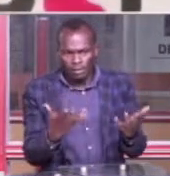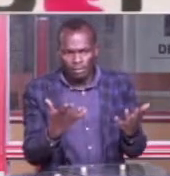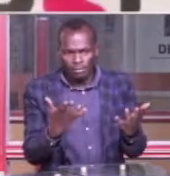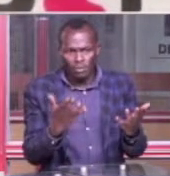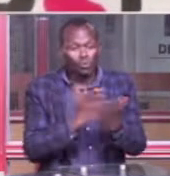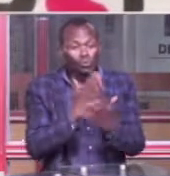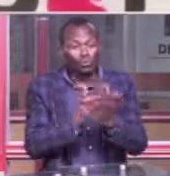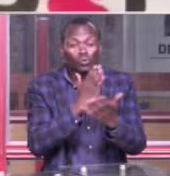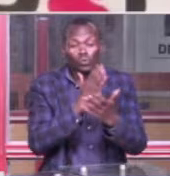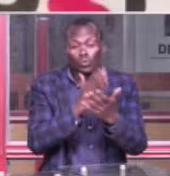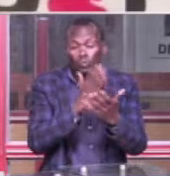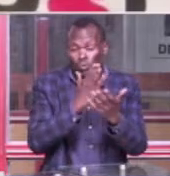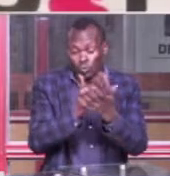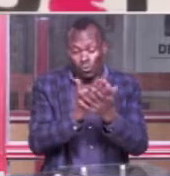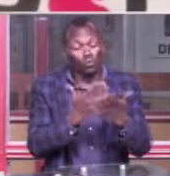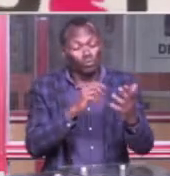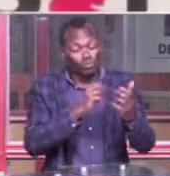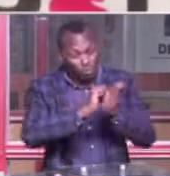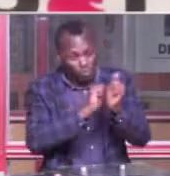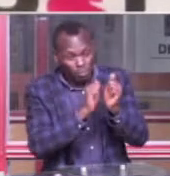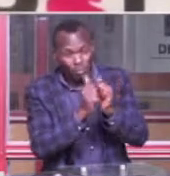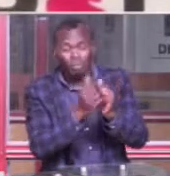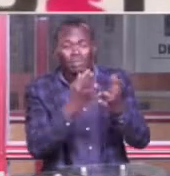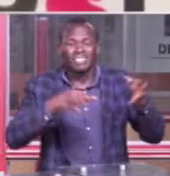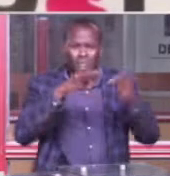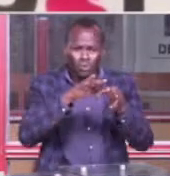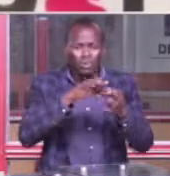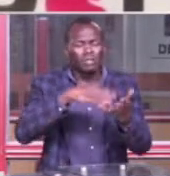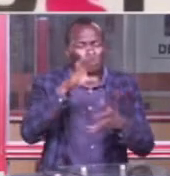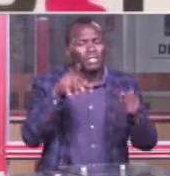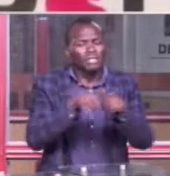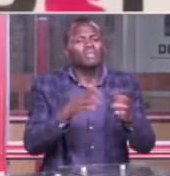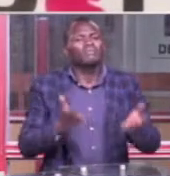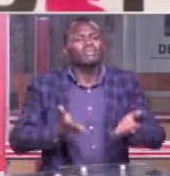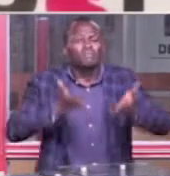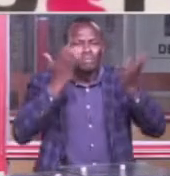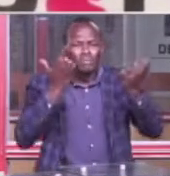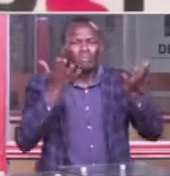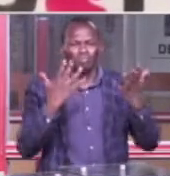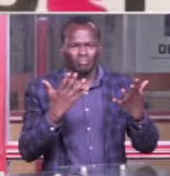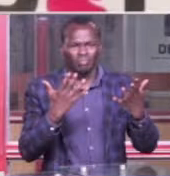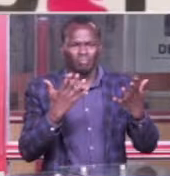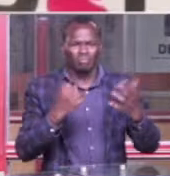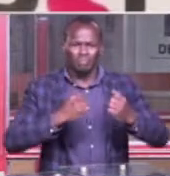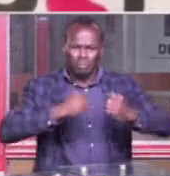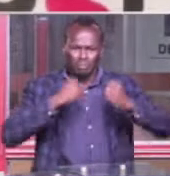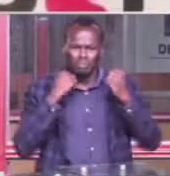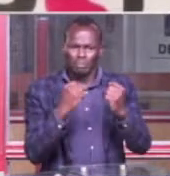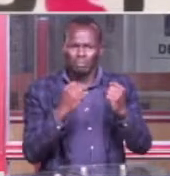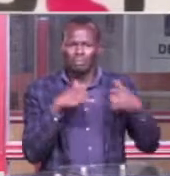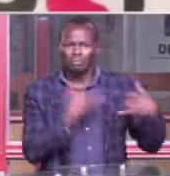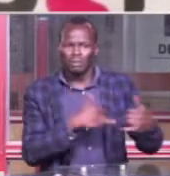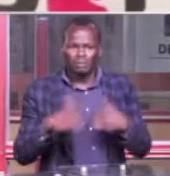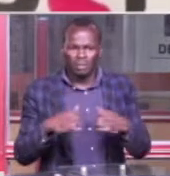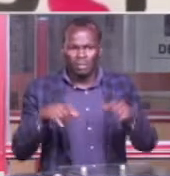Nyo performance ya basambi okuva twatandika pilisina twali twagala okutuka ku final right so lokwangula ekikopo kino ekigana nintugana